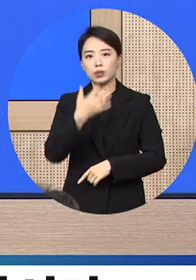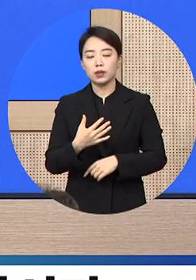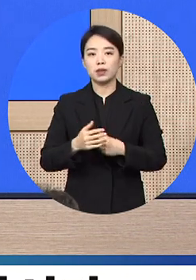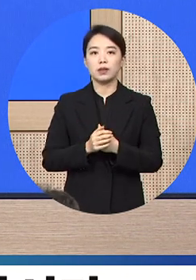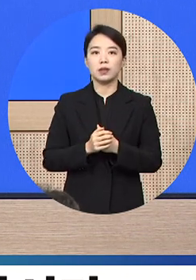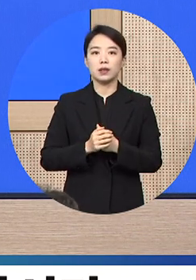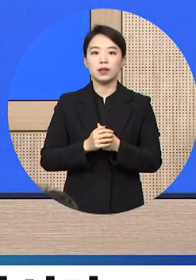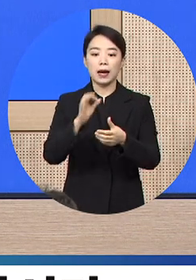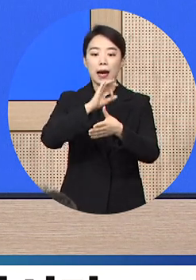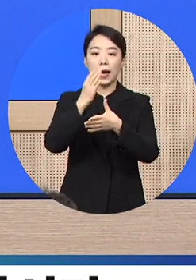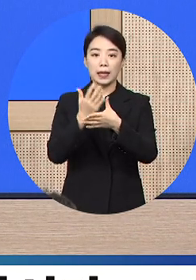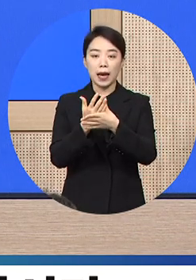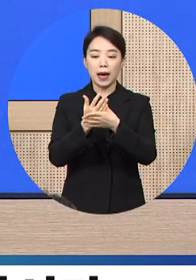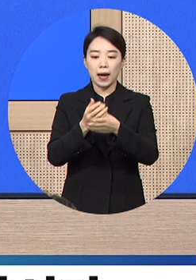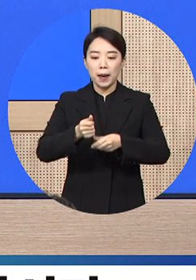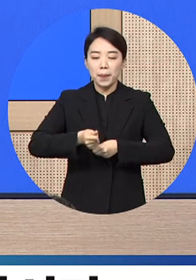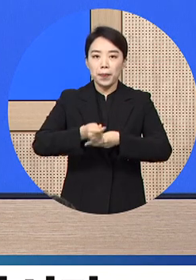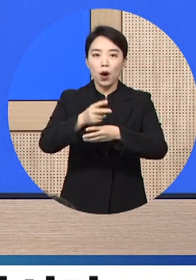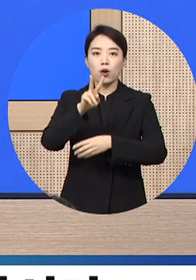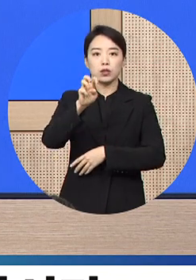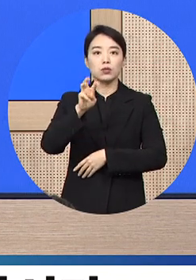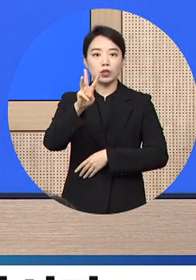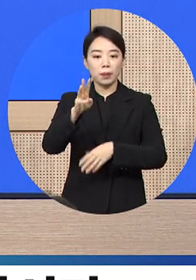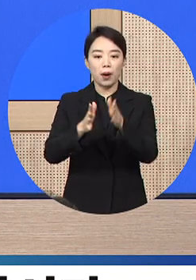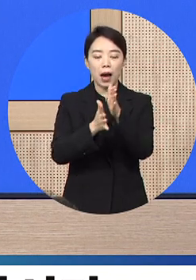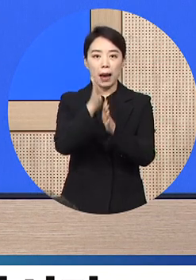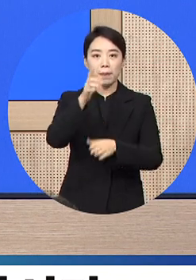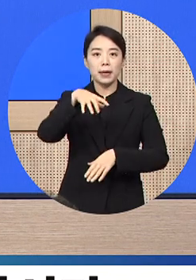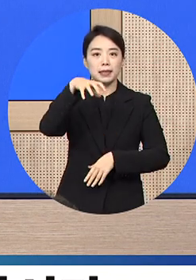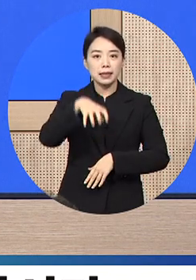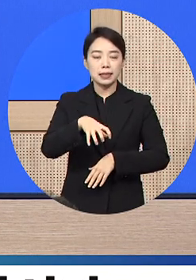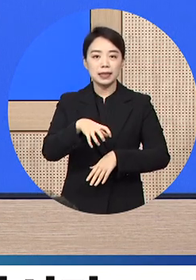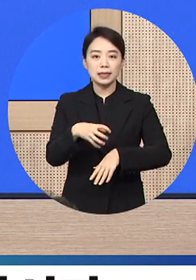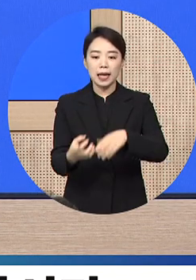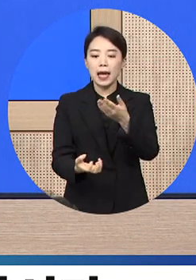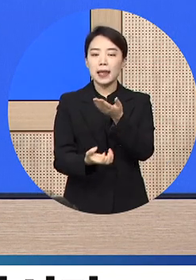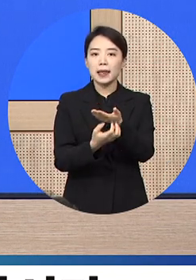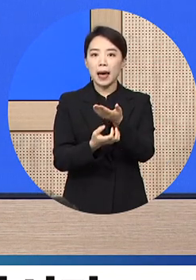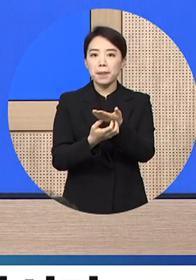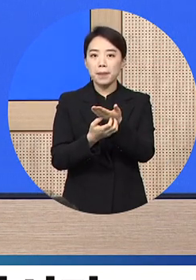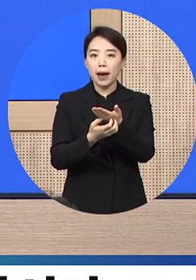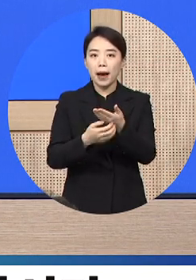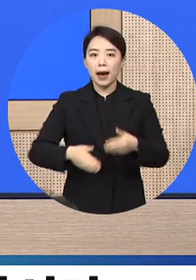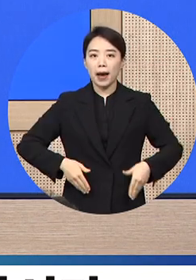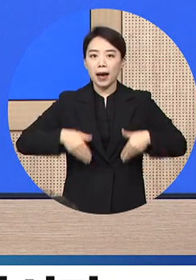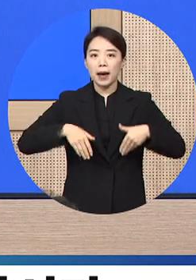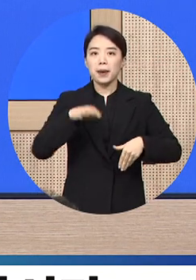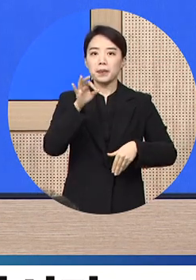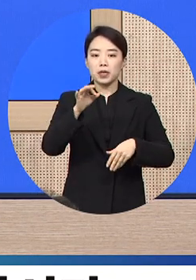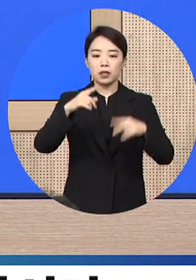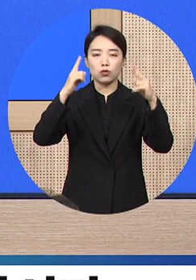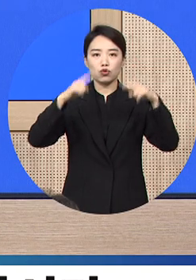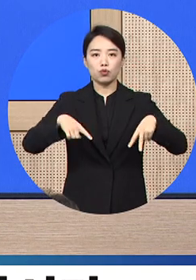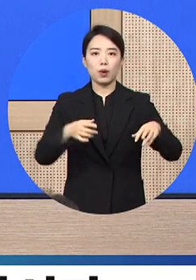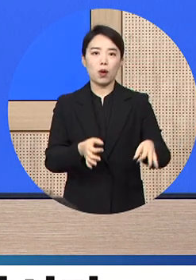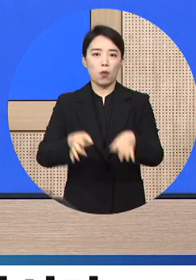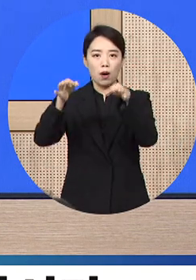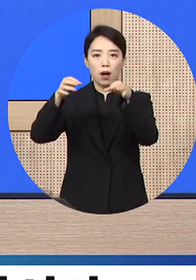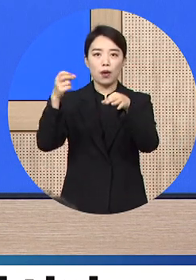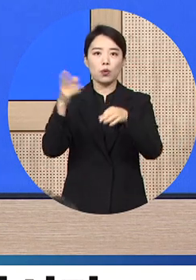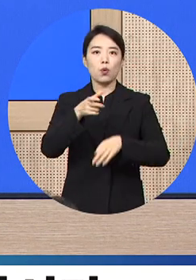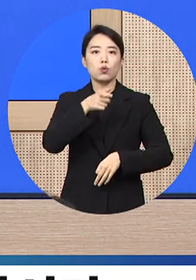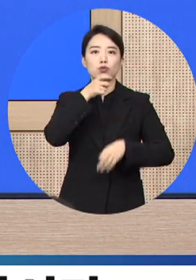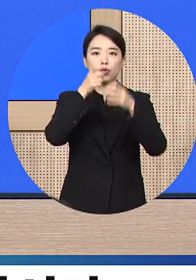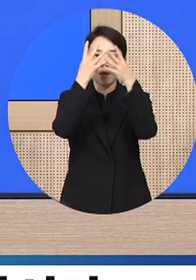안양 23평 아파트 주민은 난방비가 두 배로 올랐습니다. 수원의